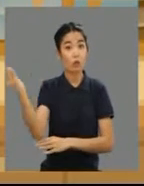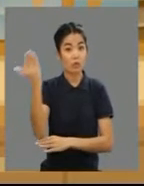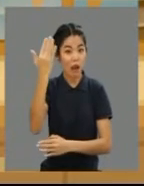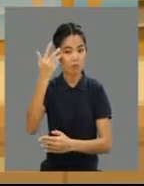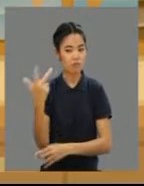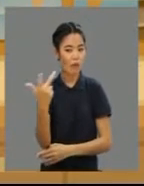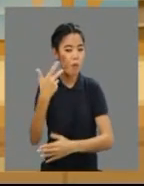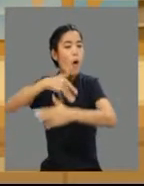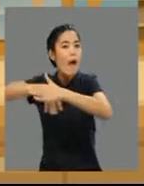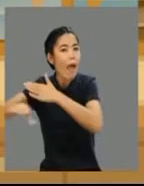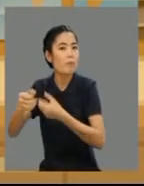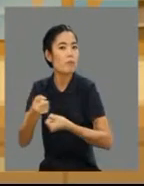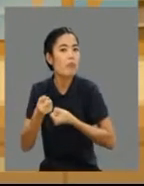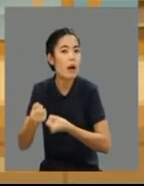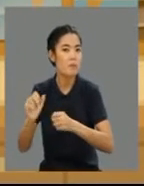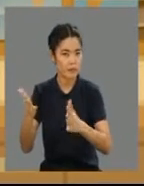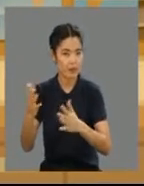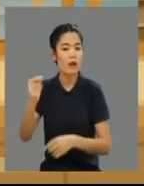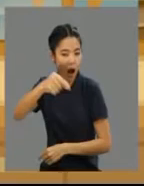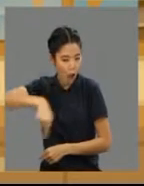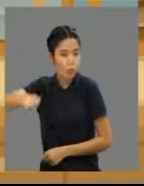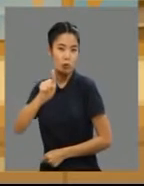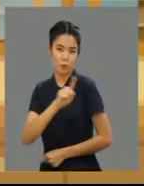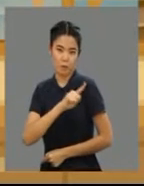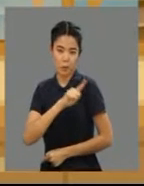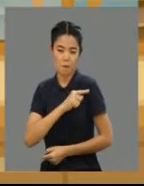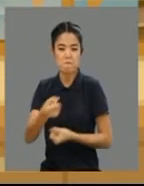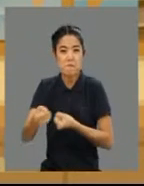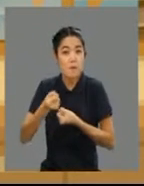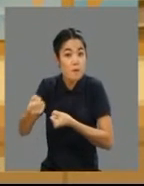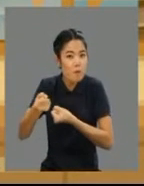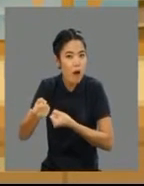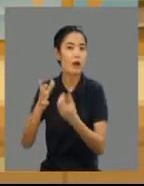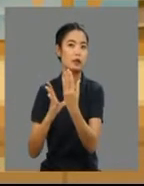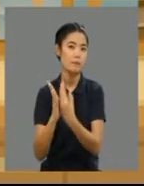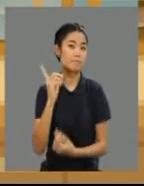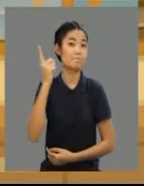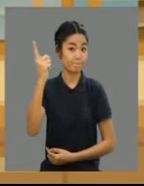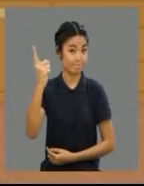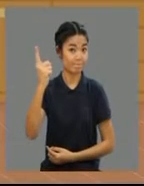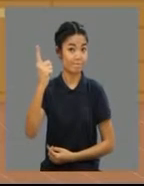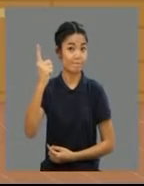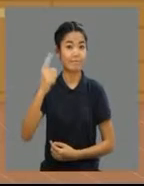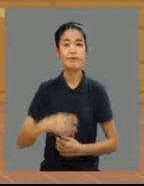พวกเธอก็โดดเวรดังนั้นพวกเธอต้องทำความสะอาดห้องนี้เป็นเวลา1สัปดา